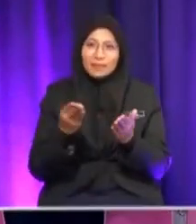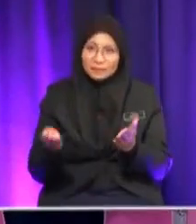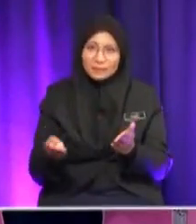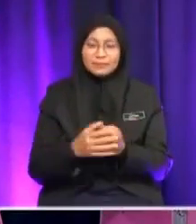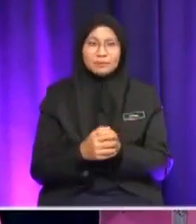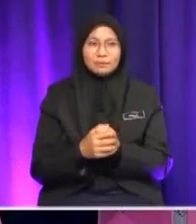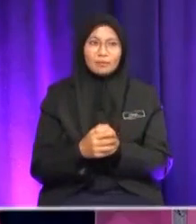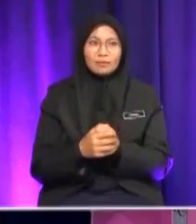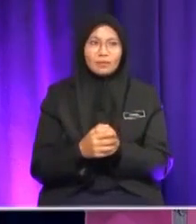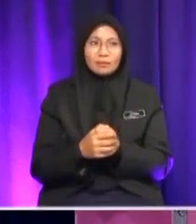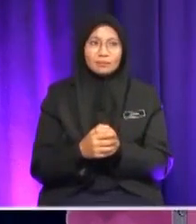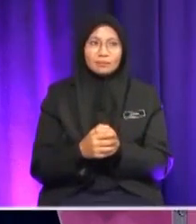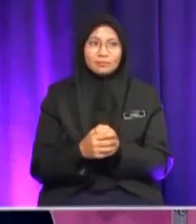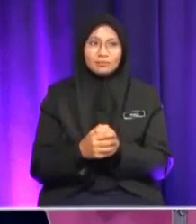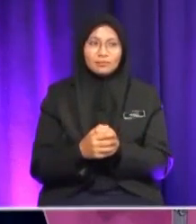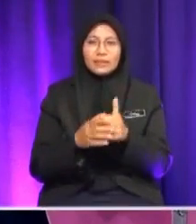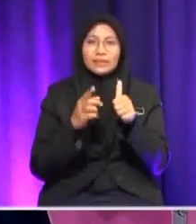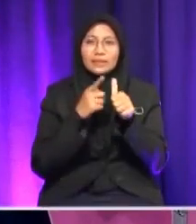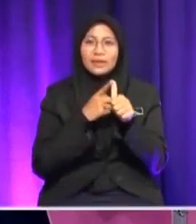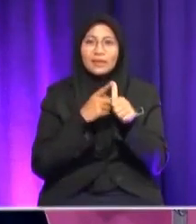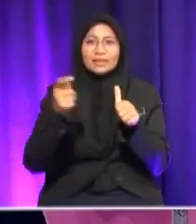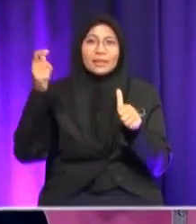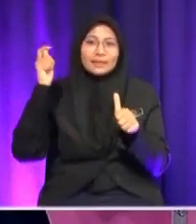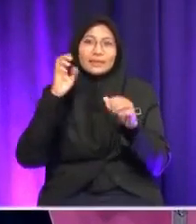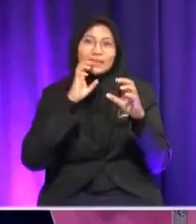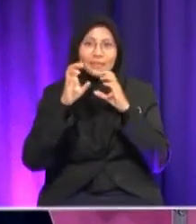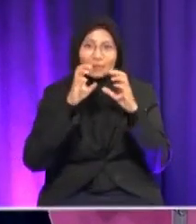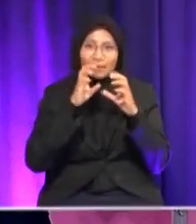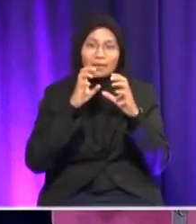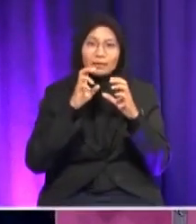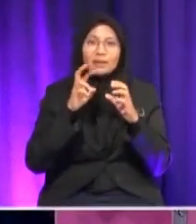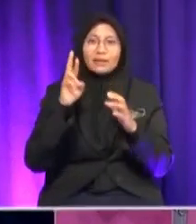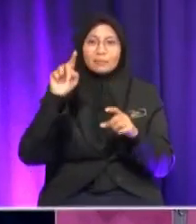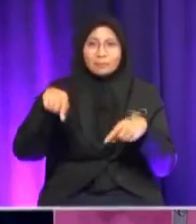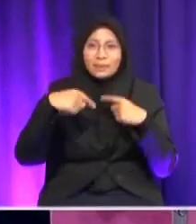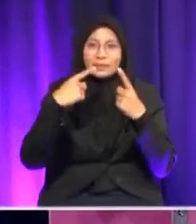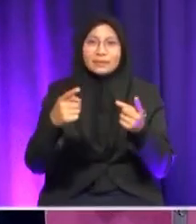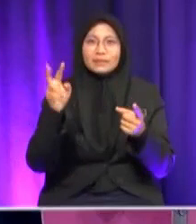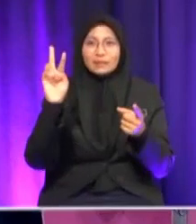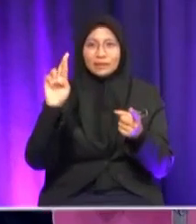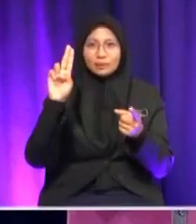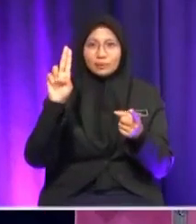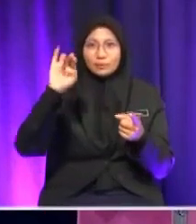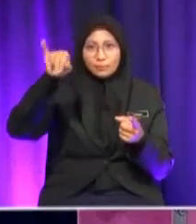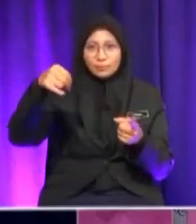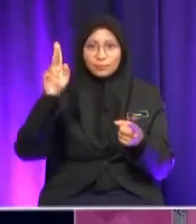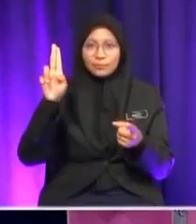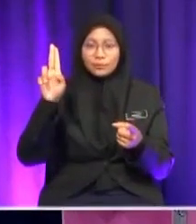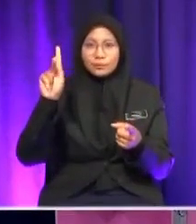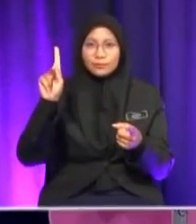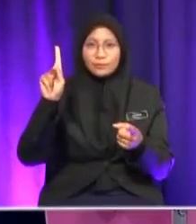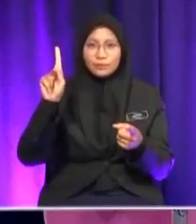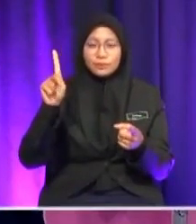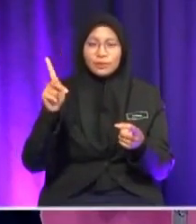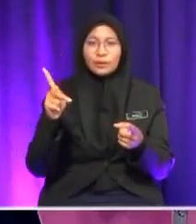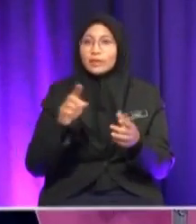satu caranya adalah kita perlu merujuk kepada mana-mana individu sebelum kita berbelanja. Walaupun itu duit kita, kita